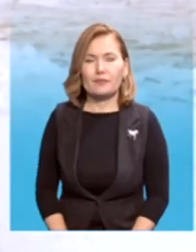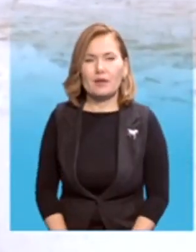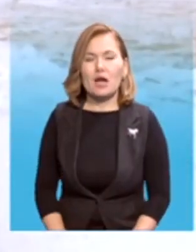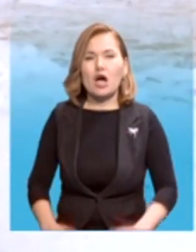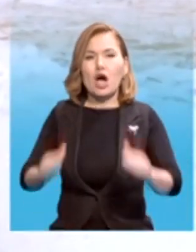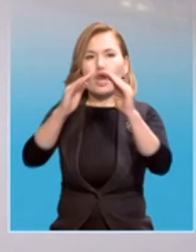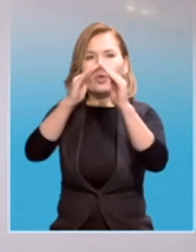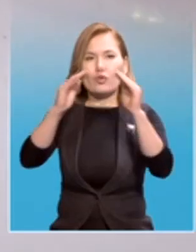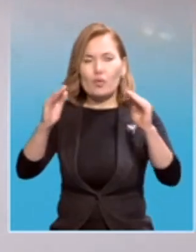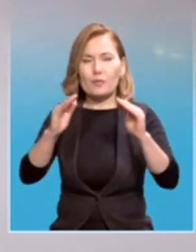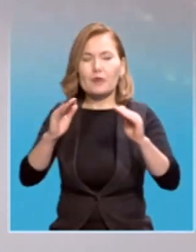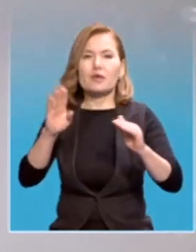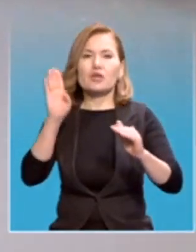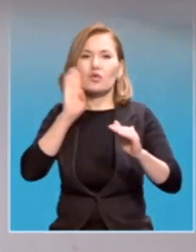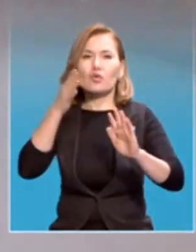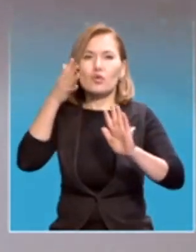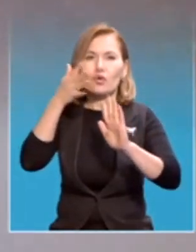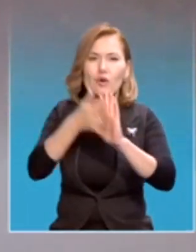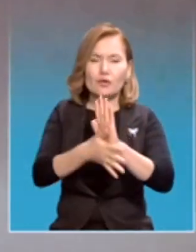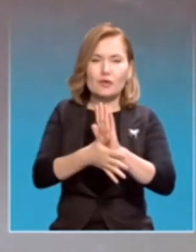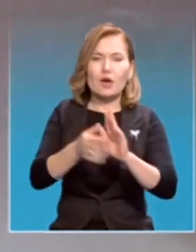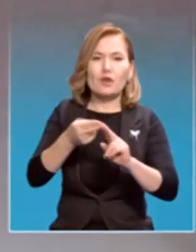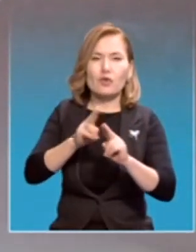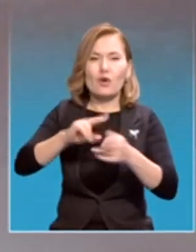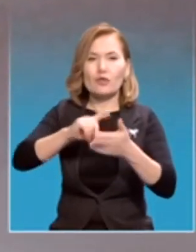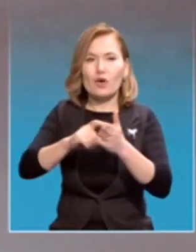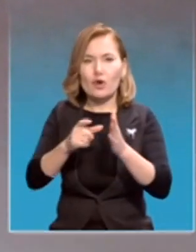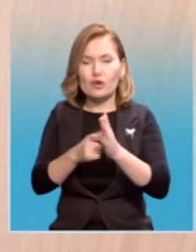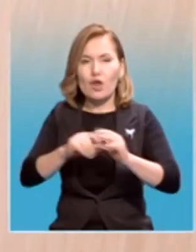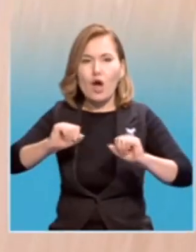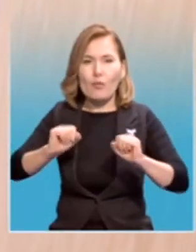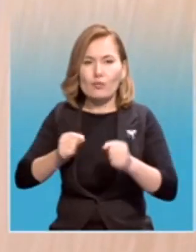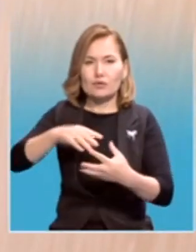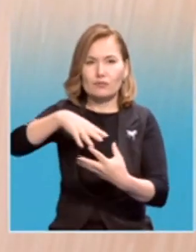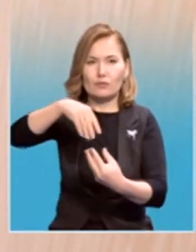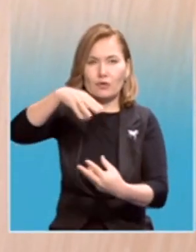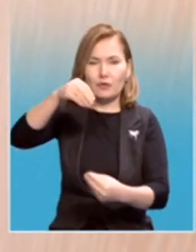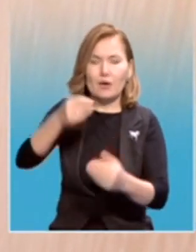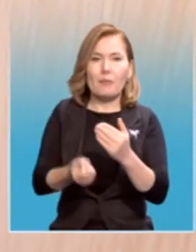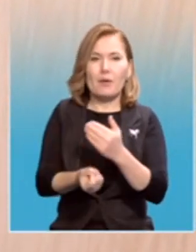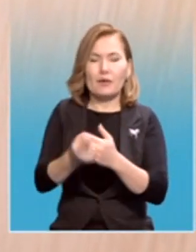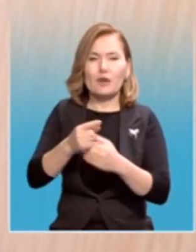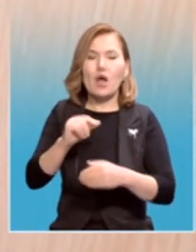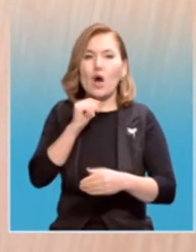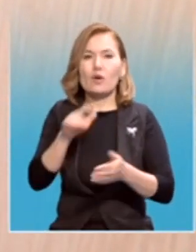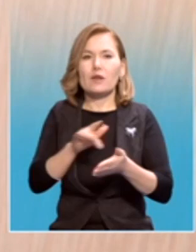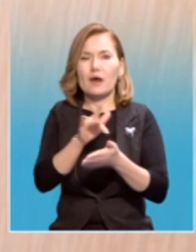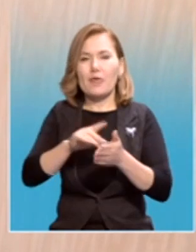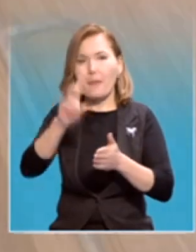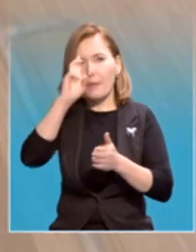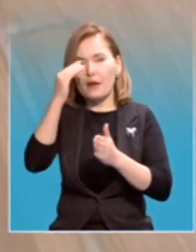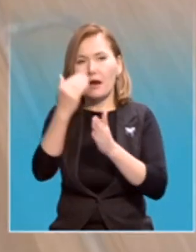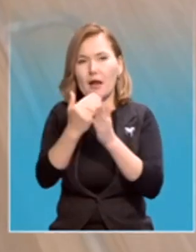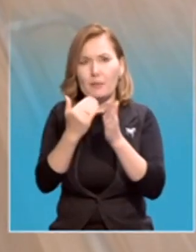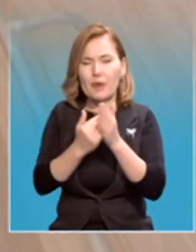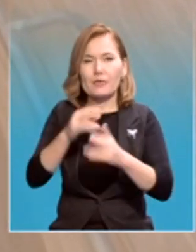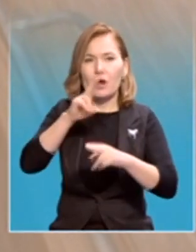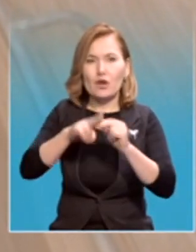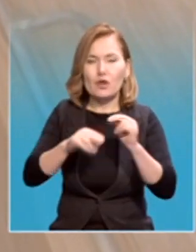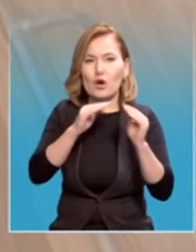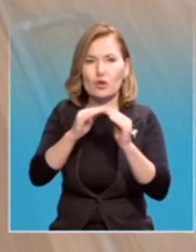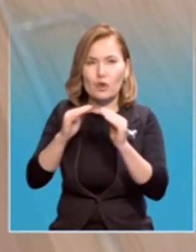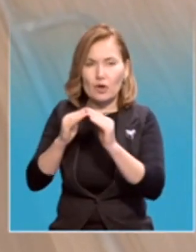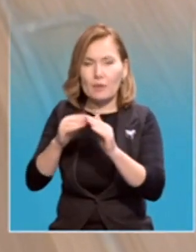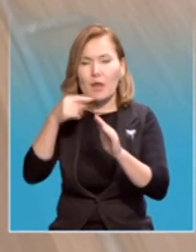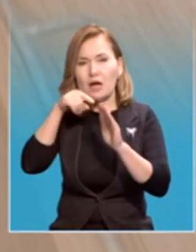Төбеден аққан су пәтердің бөлмесінің дәл ортасына мұзбаған боп қатқан. Қостанайдағы мемлекеттік бағдарламамен салынып жатқан тұрғын